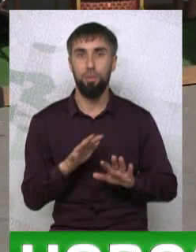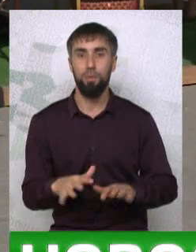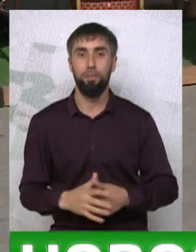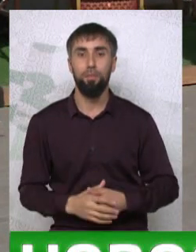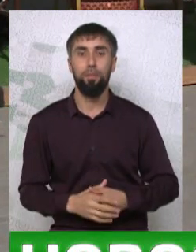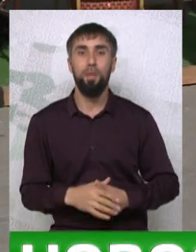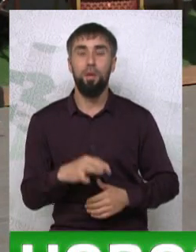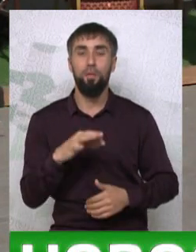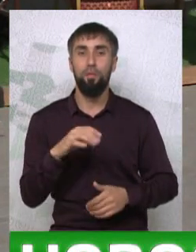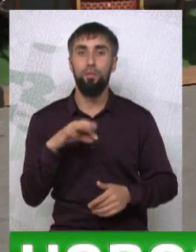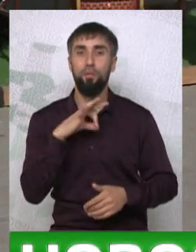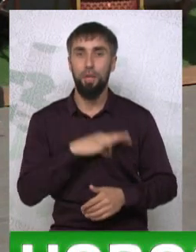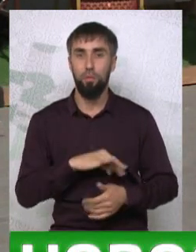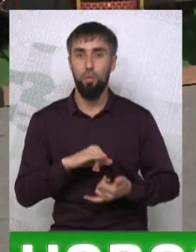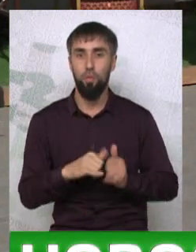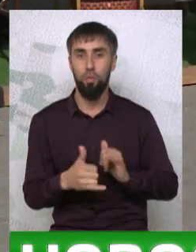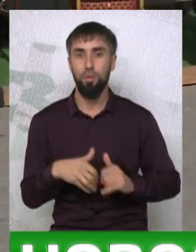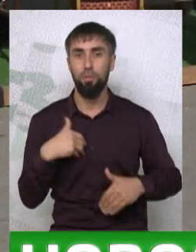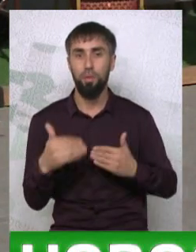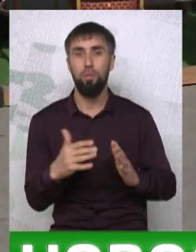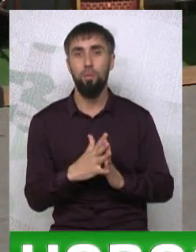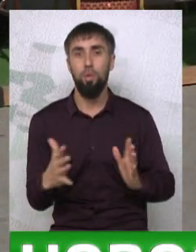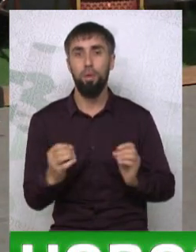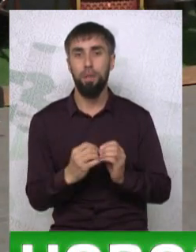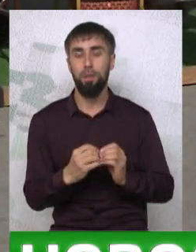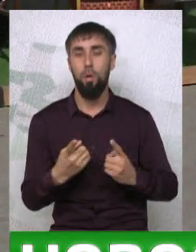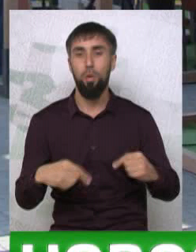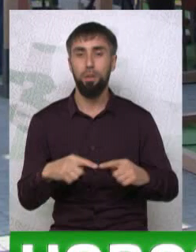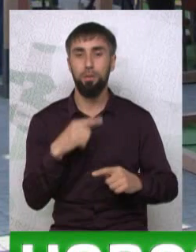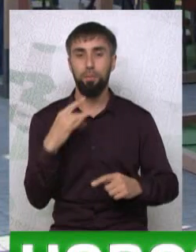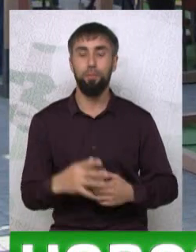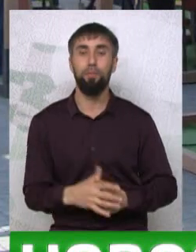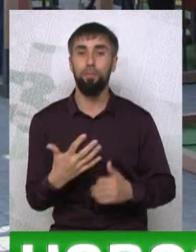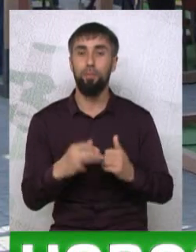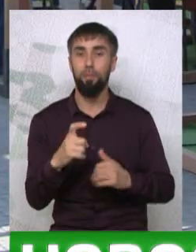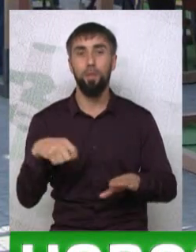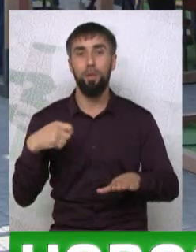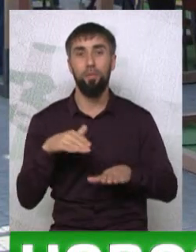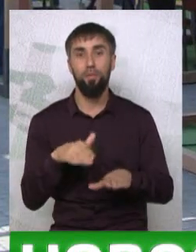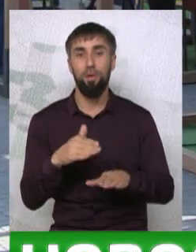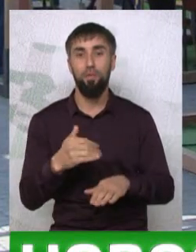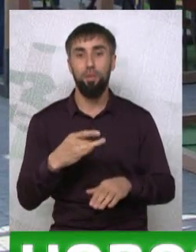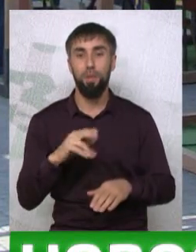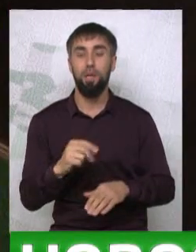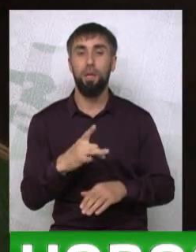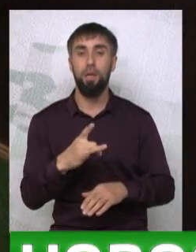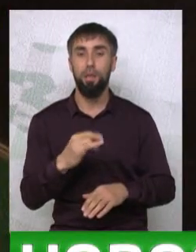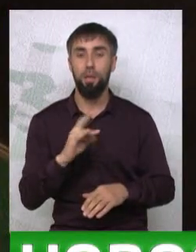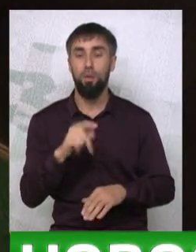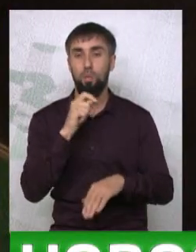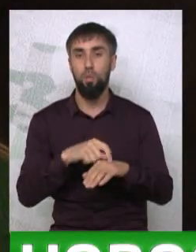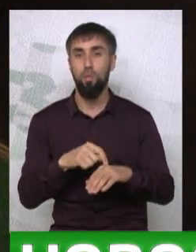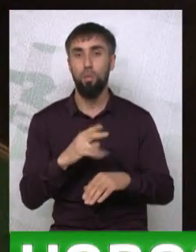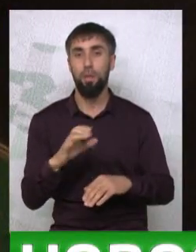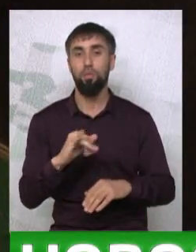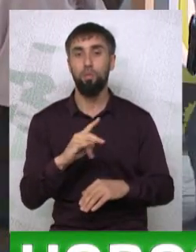мест. Выгодные условия работы предлагают более 10 организаций республики. Среди них есть швейная фабрика, РИАКа, Газпром, птицекомплекс